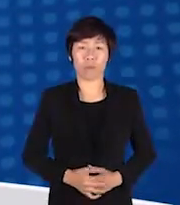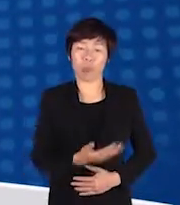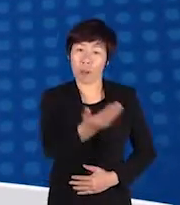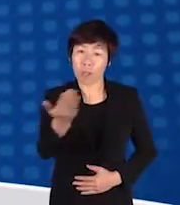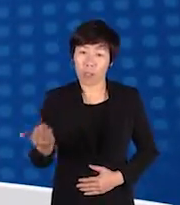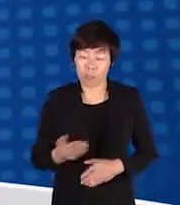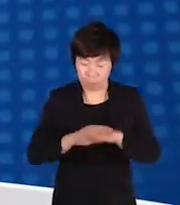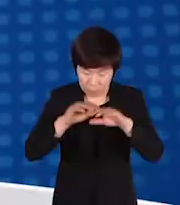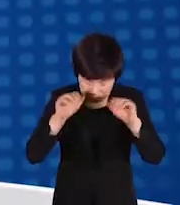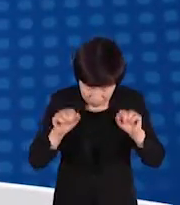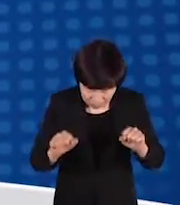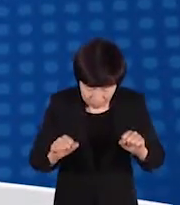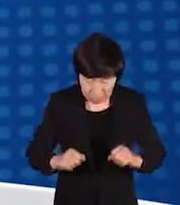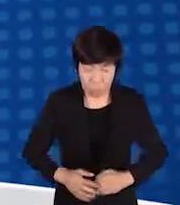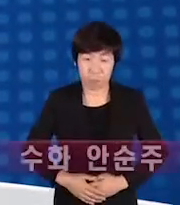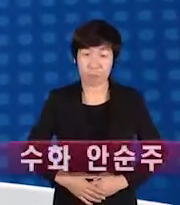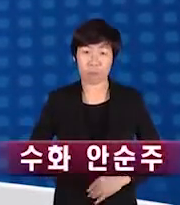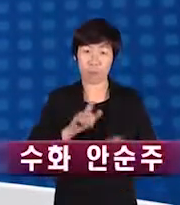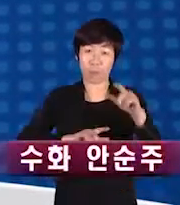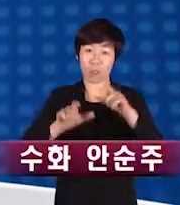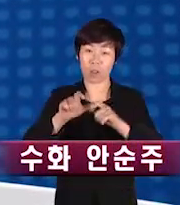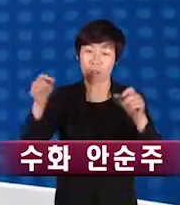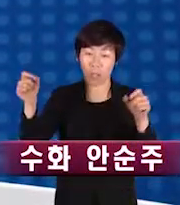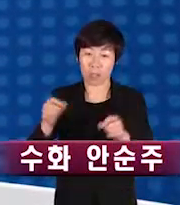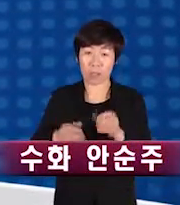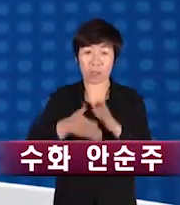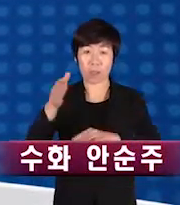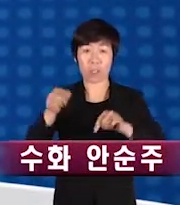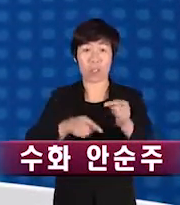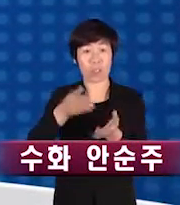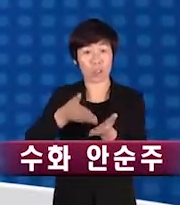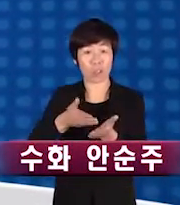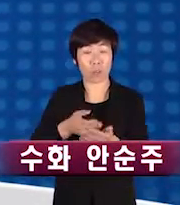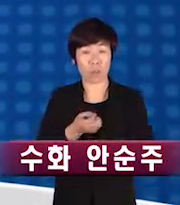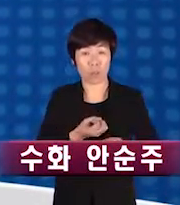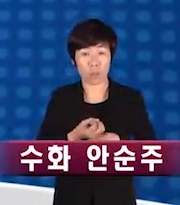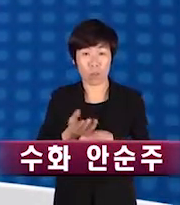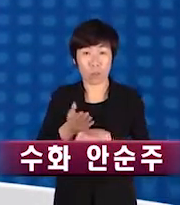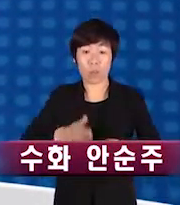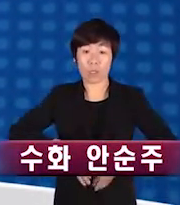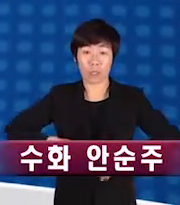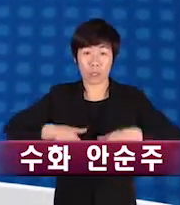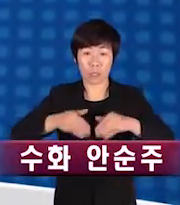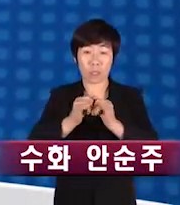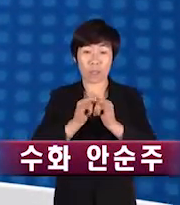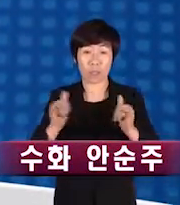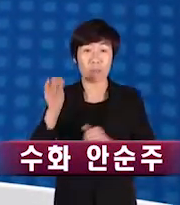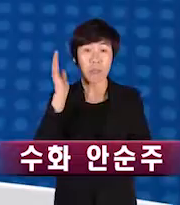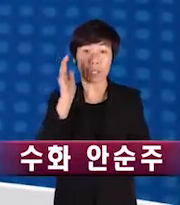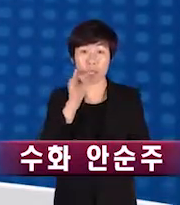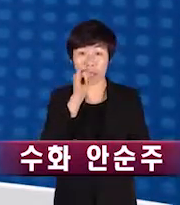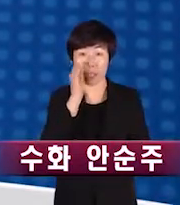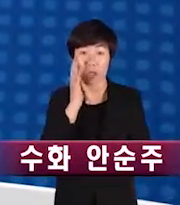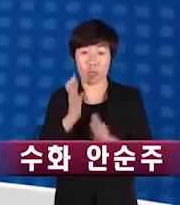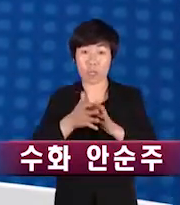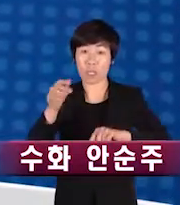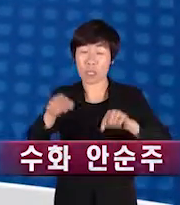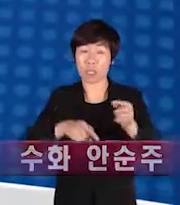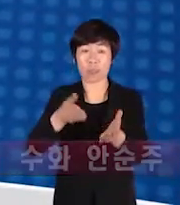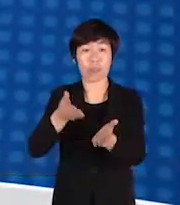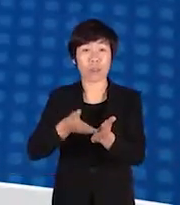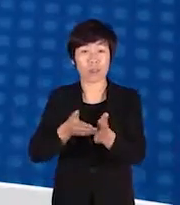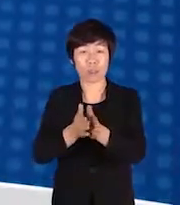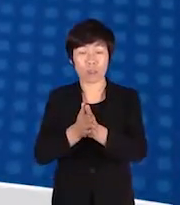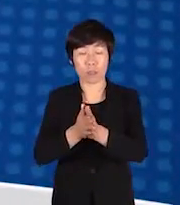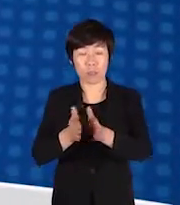시청자 여러분 안녕하십니까? 보다 가까이에서 시정 소식을 전달하고 따뜻한 사람들의 이야기가 있는 울산 시정